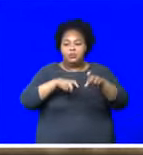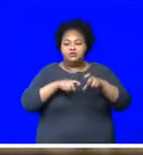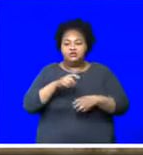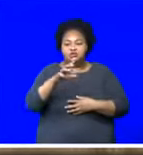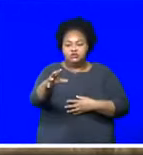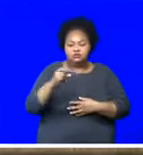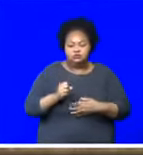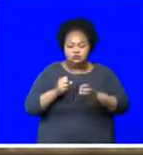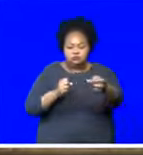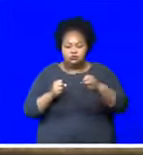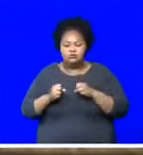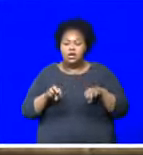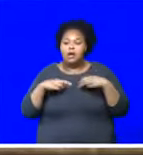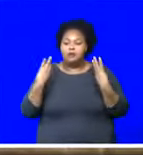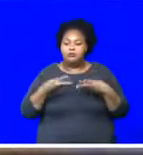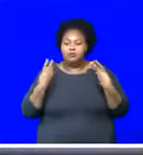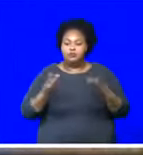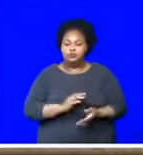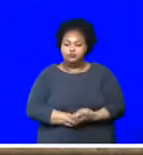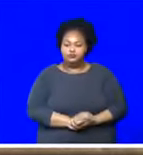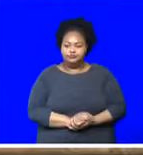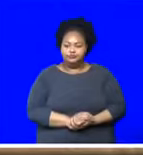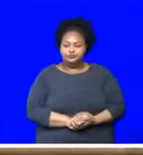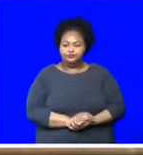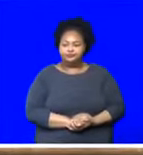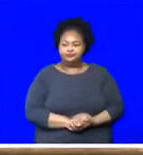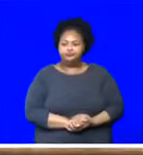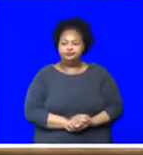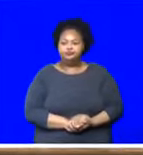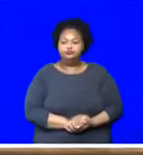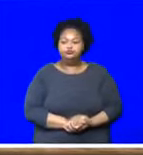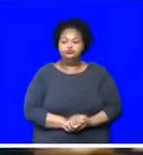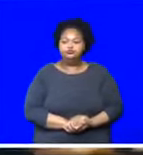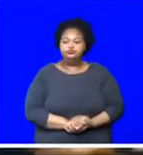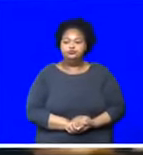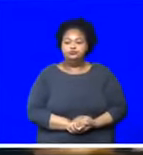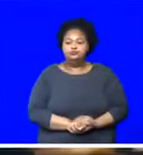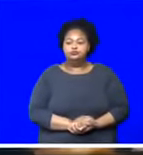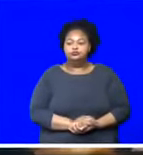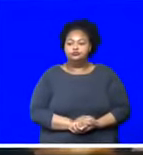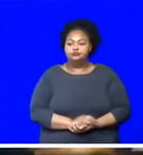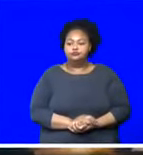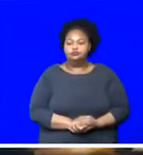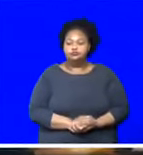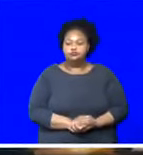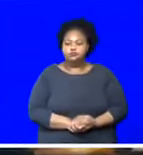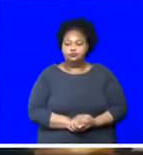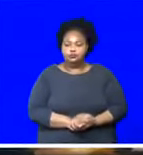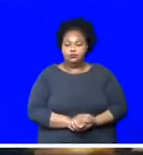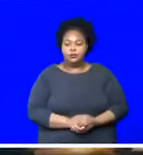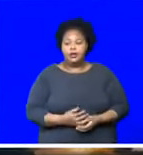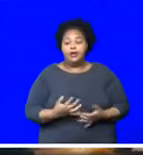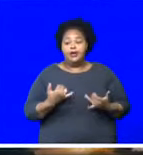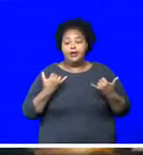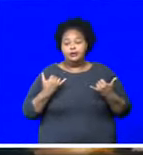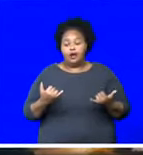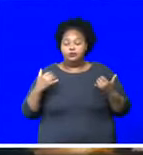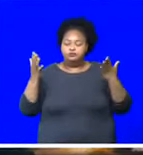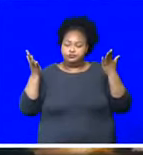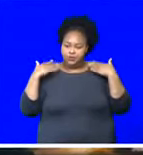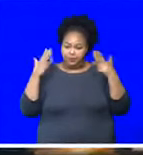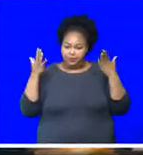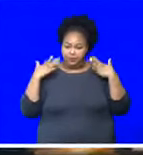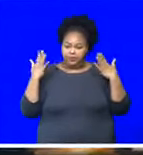Magagula nginanomfundo Zimelane naThemba Shabangu ePhondo. Ngwana lo mohlelo esikhathi samanje